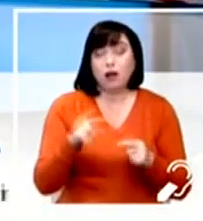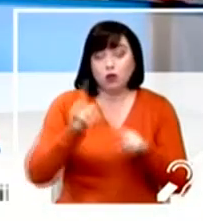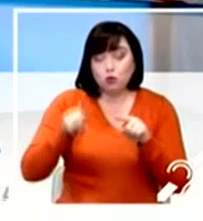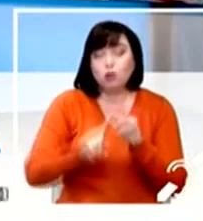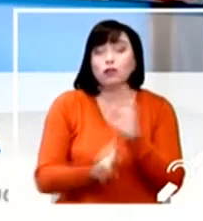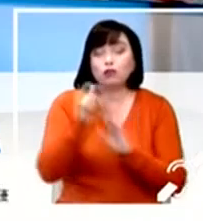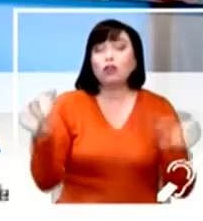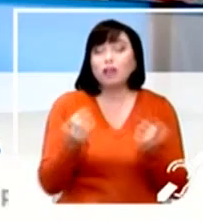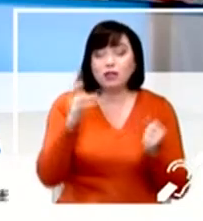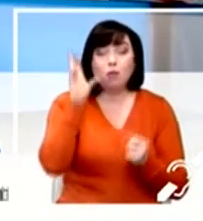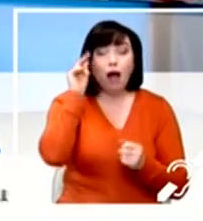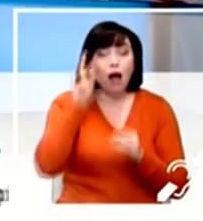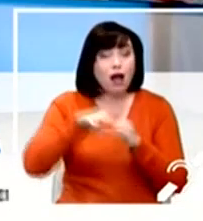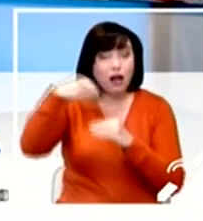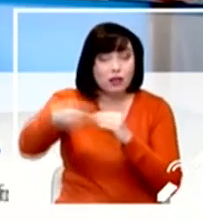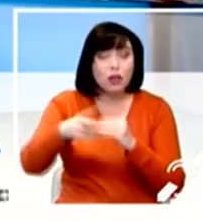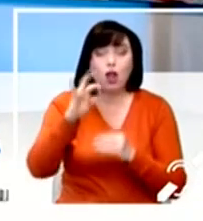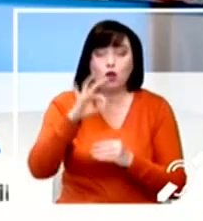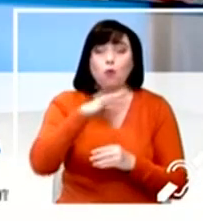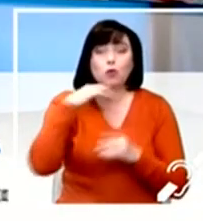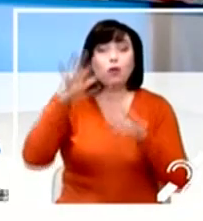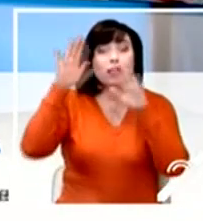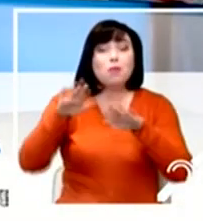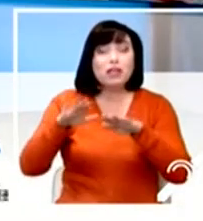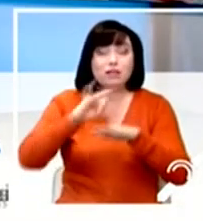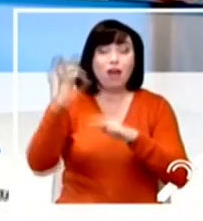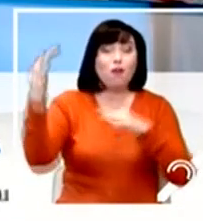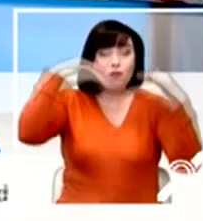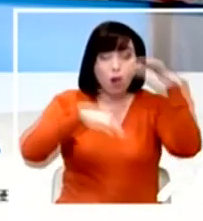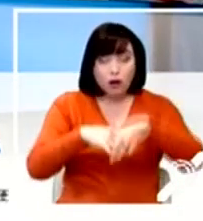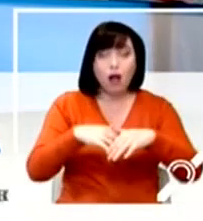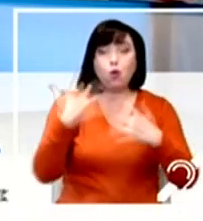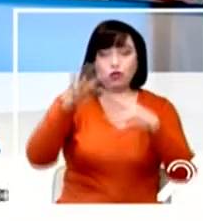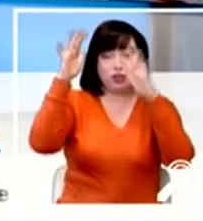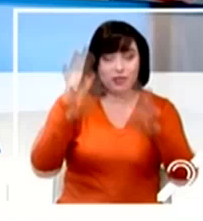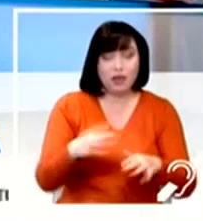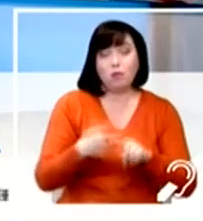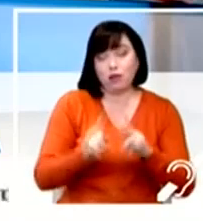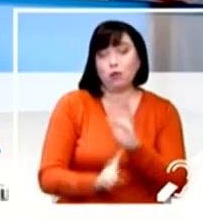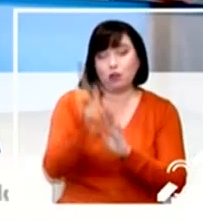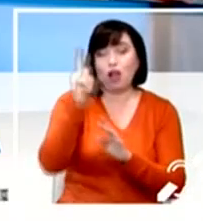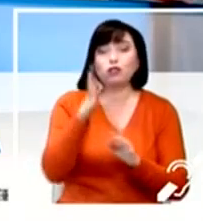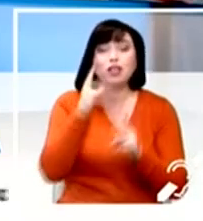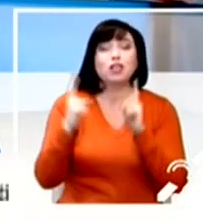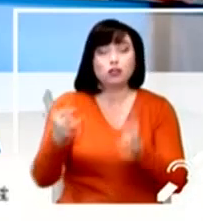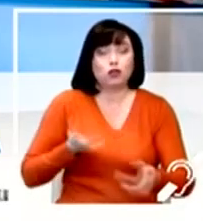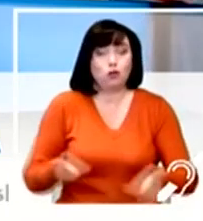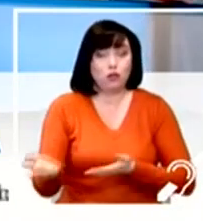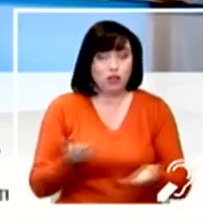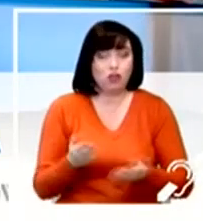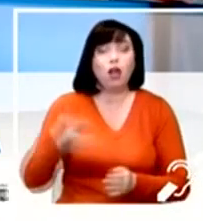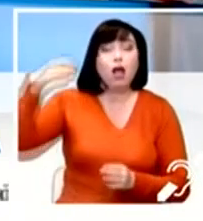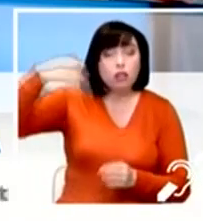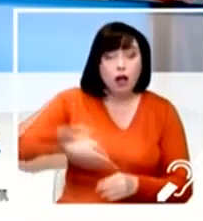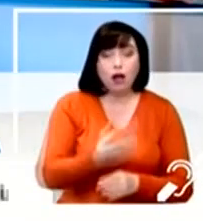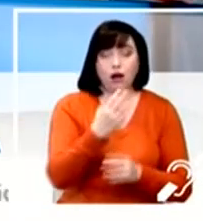iarna calendaristică, iar în multe locuri de la munte a nins, așa că s-a dat startul sezonului de schi. Pe pârtile din Austria și Franța